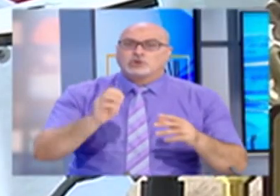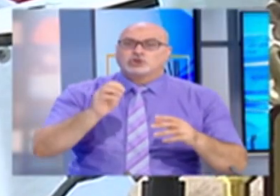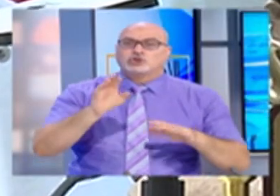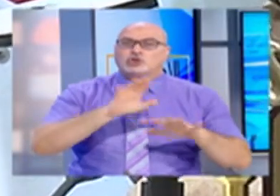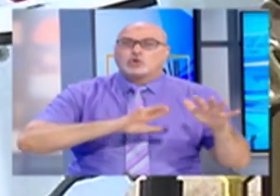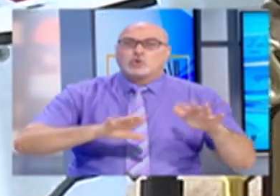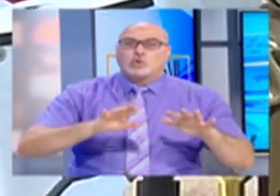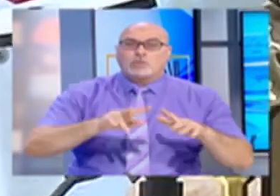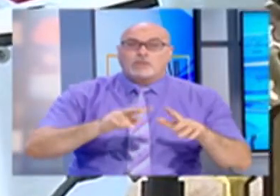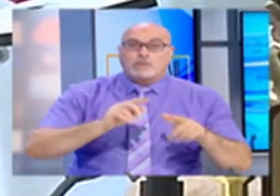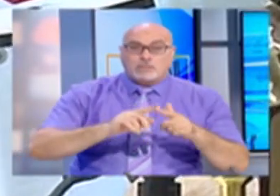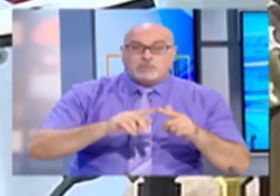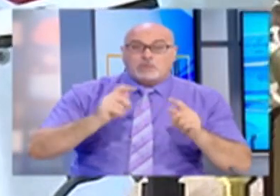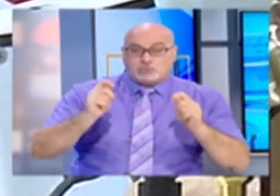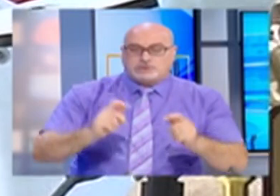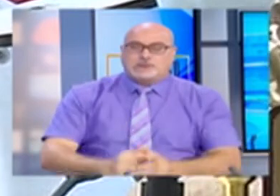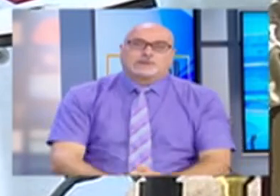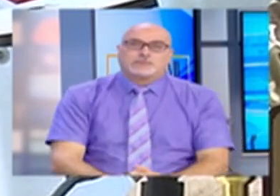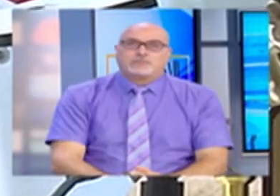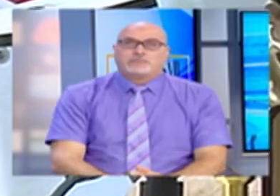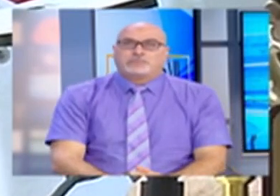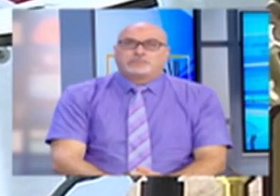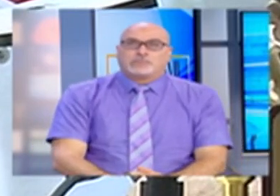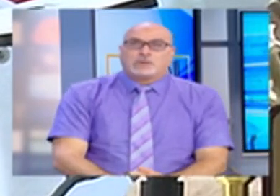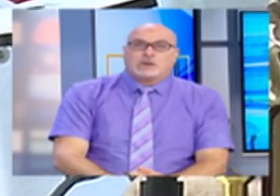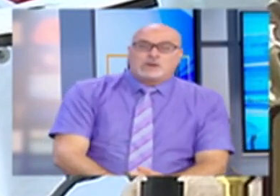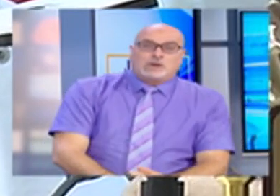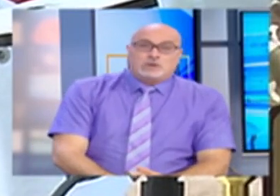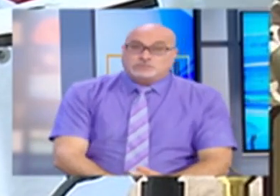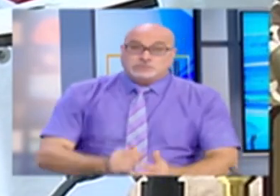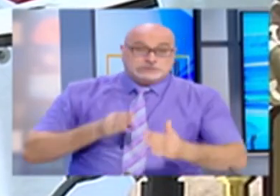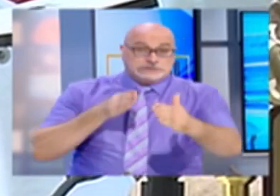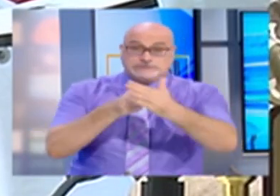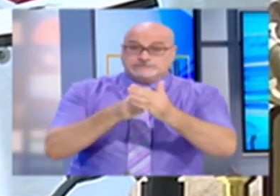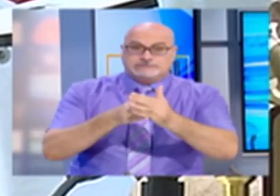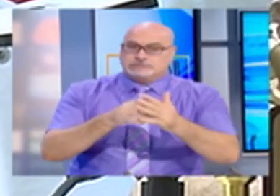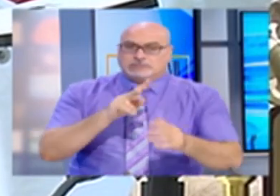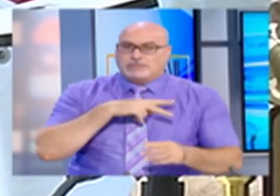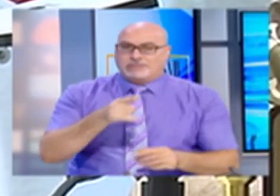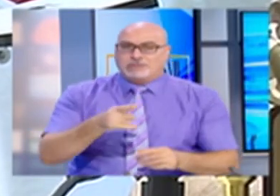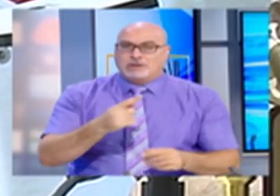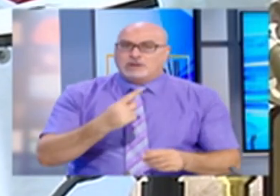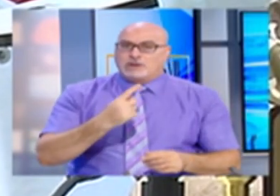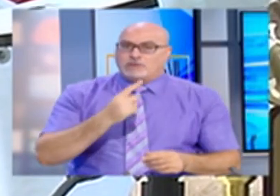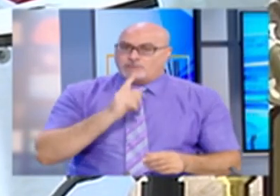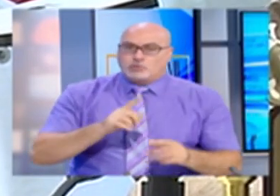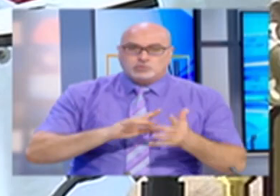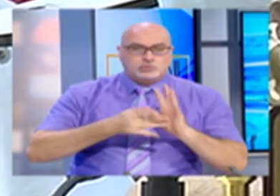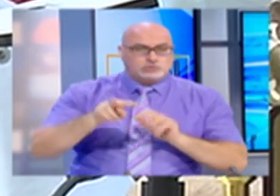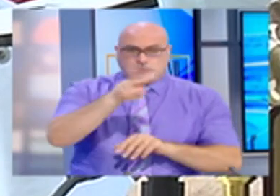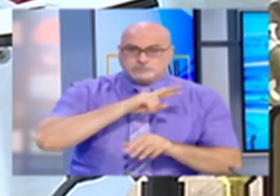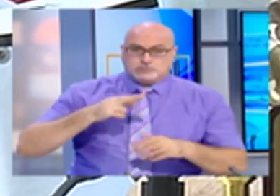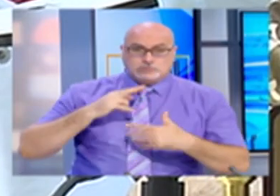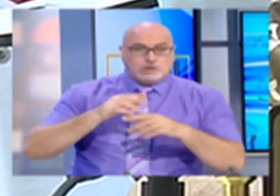الجيوستراتيجي والجيوسياسي، وهي غاية سامية تستحق منا جميعا